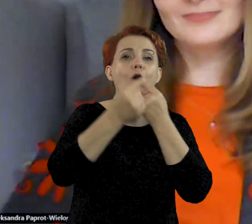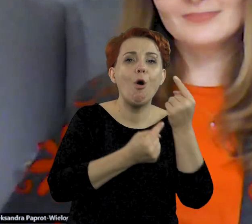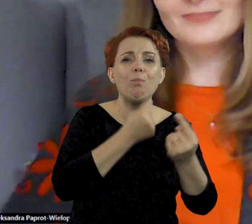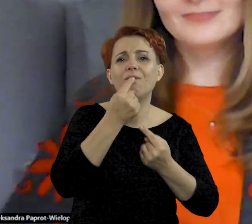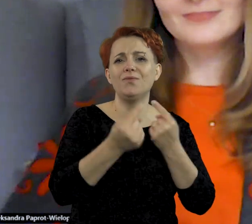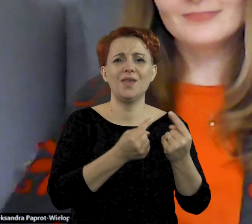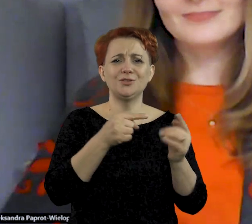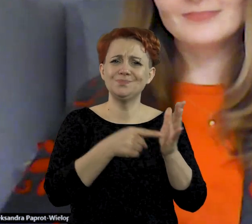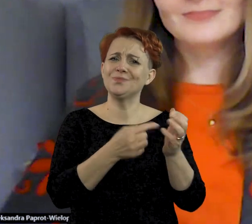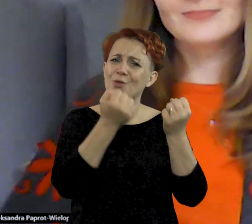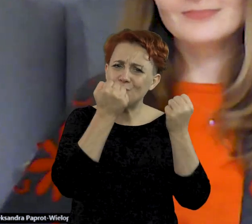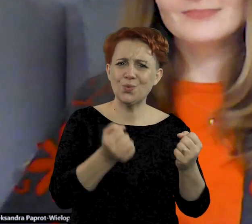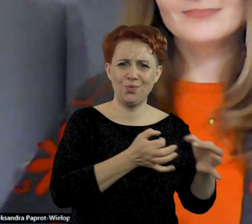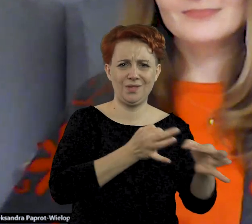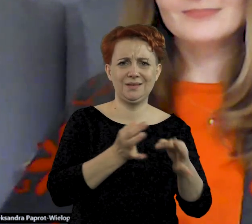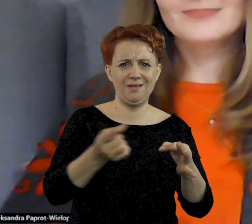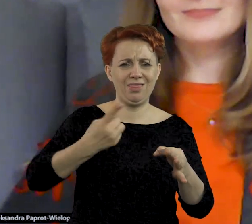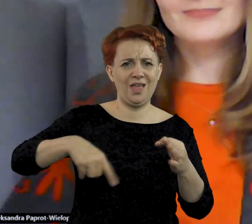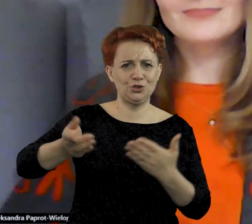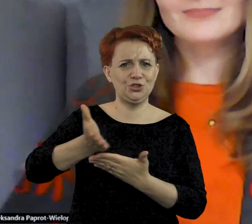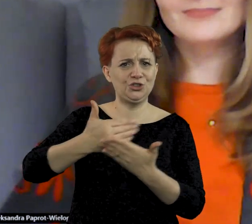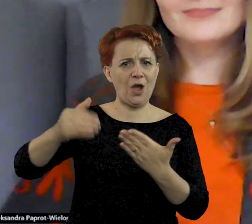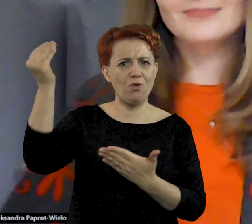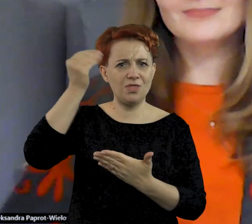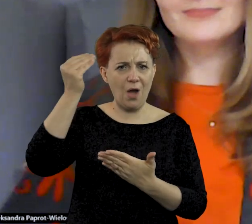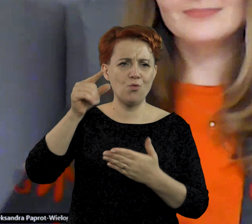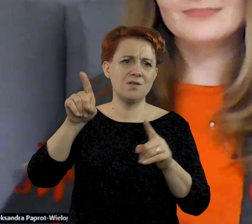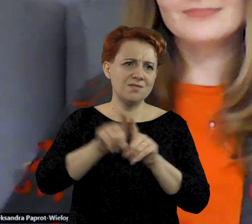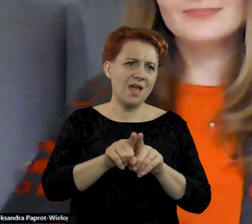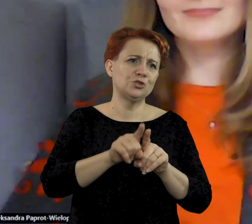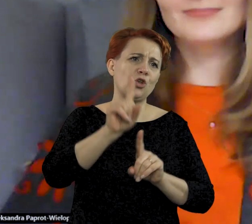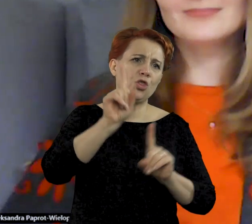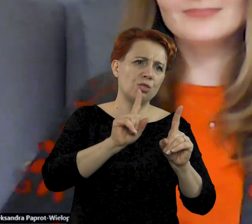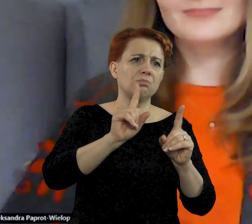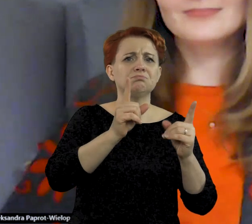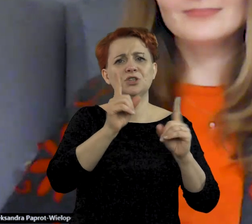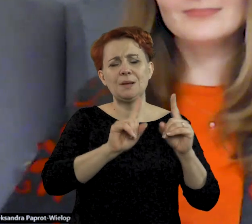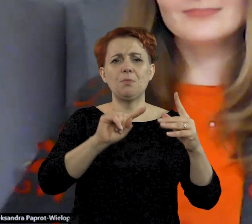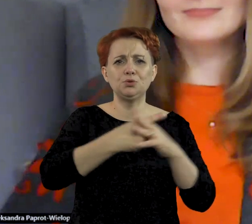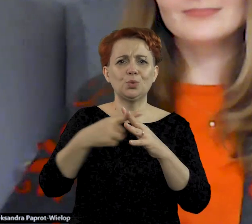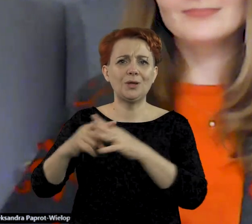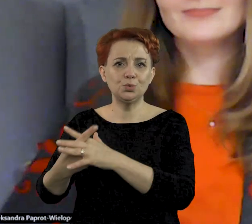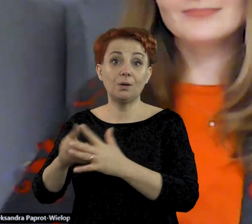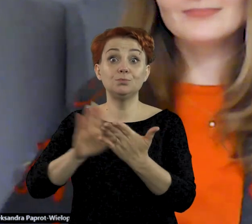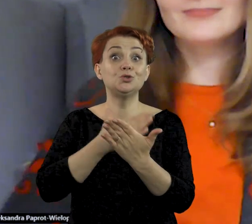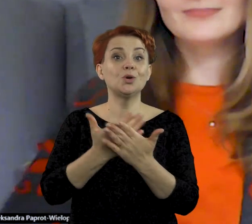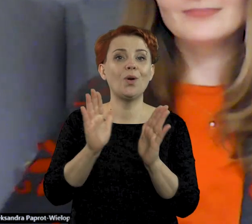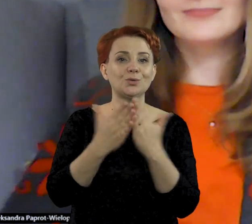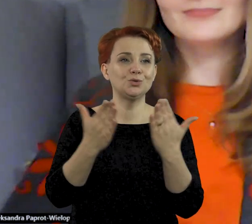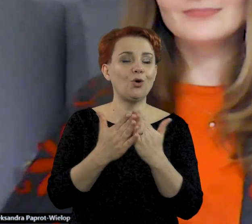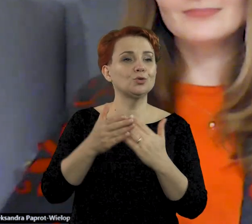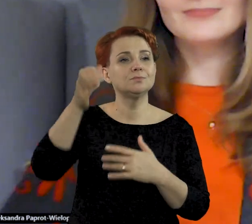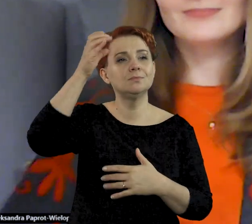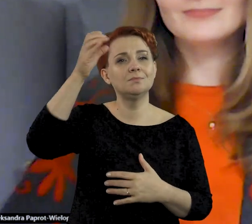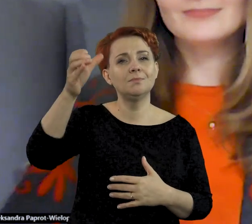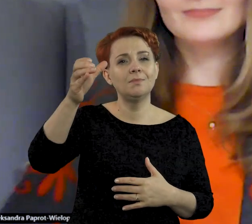bardzo trudnej historii naszej dyscypliny i pewnych jej białych plamach. A tutaj mam przykład pracy